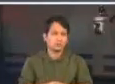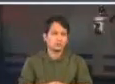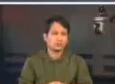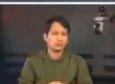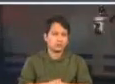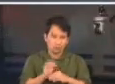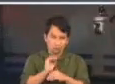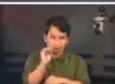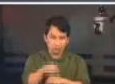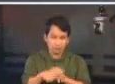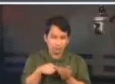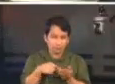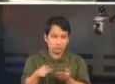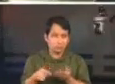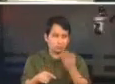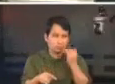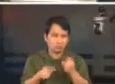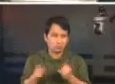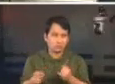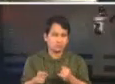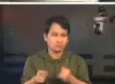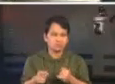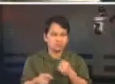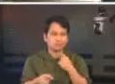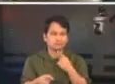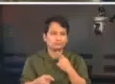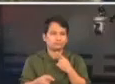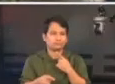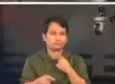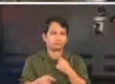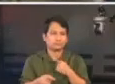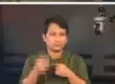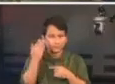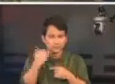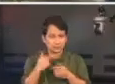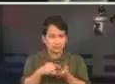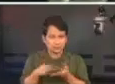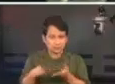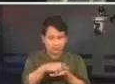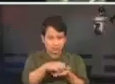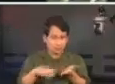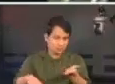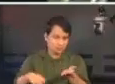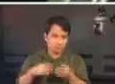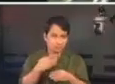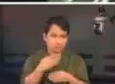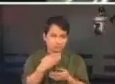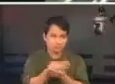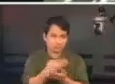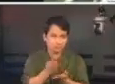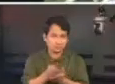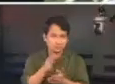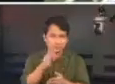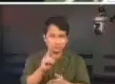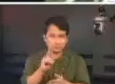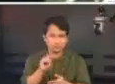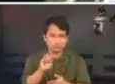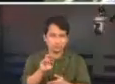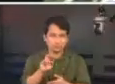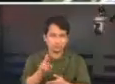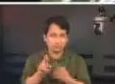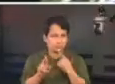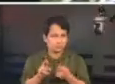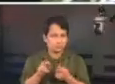Underspending rin ang dahilan kung bakit pumayag si Senator Grace Poe na tapyasan naman ang budget ng DOTR pero nadismaya